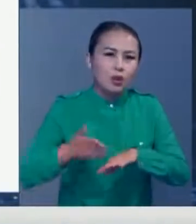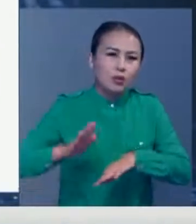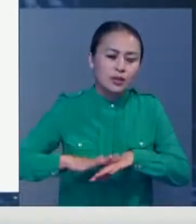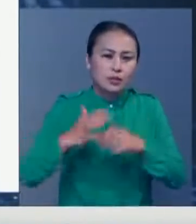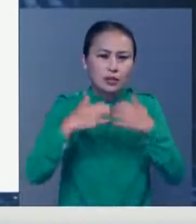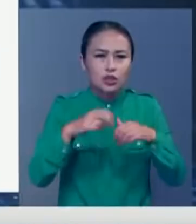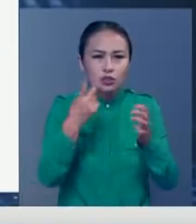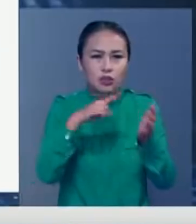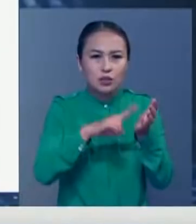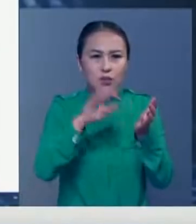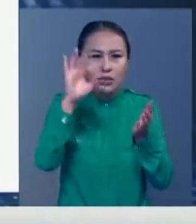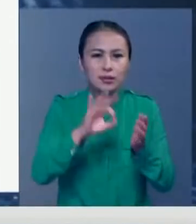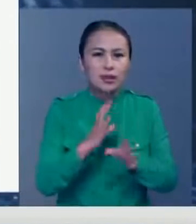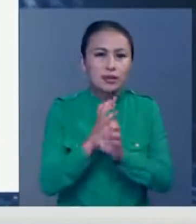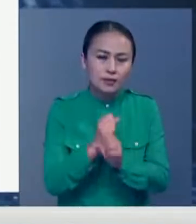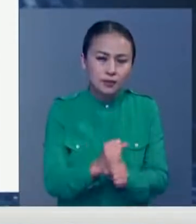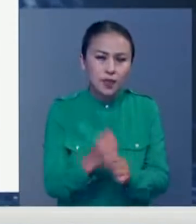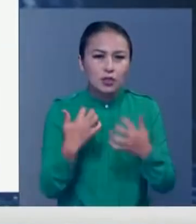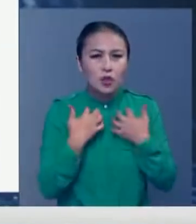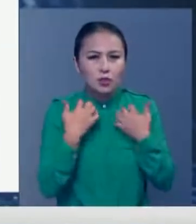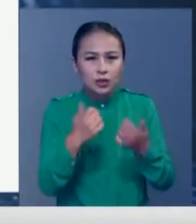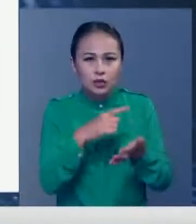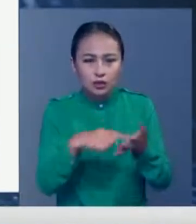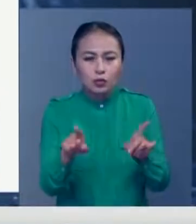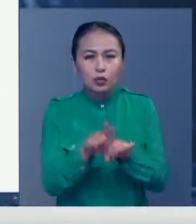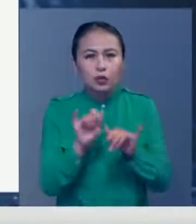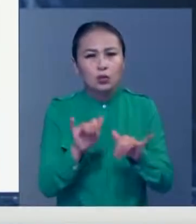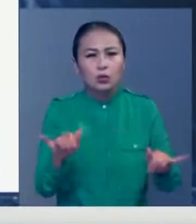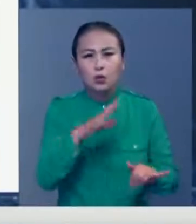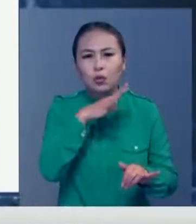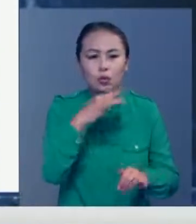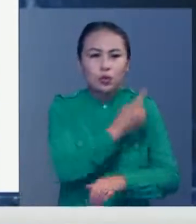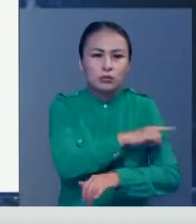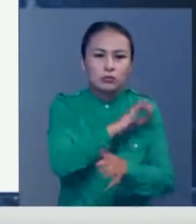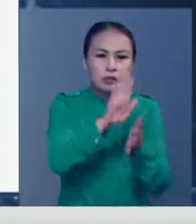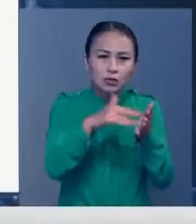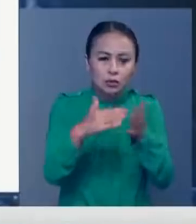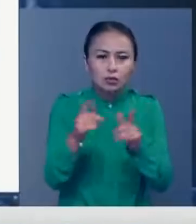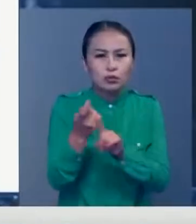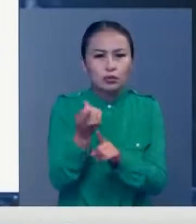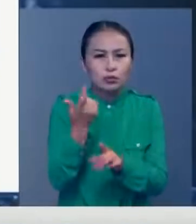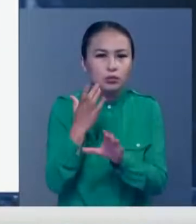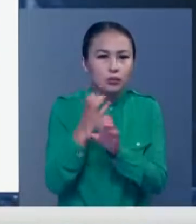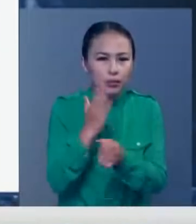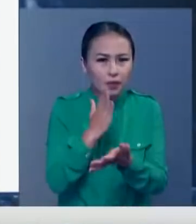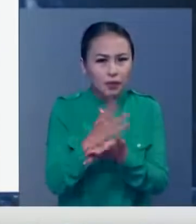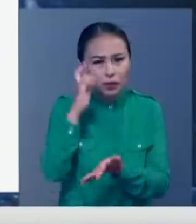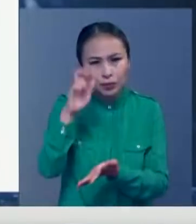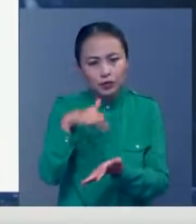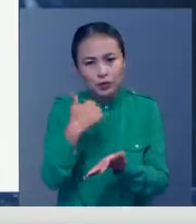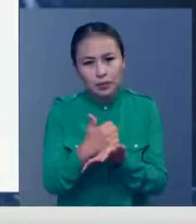науқастар саны 27%-ке азайды. Сауығып шыққандар да көбейіп келеді. Жедел жәрдем шақыру жағдай едәуір төмендеген деді үкімет